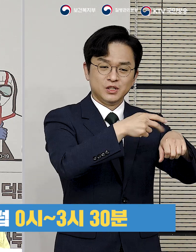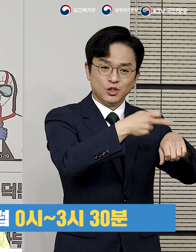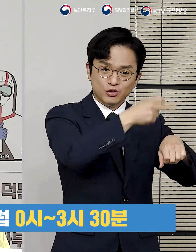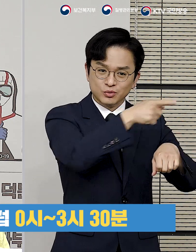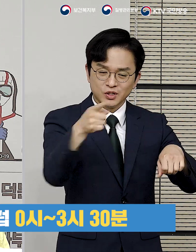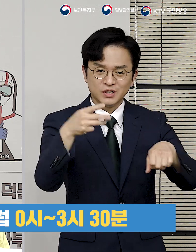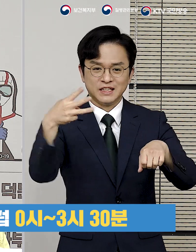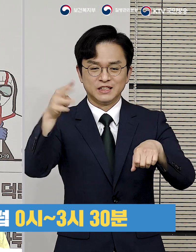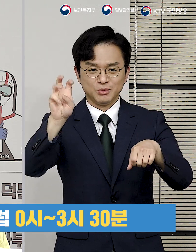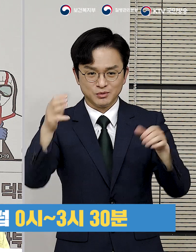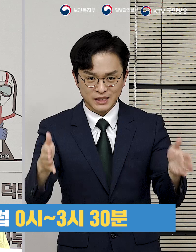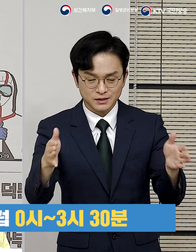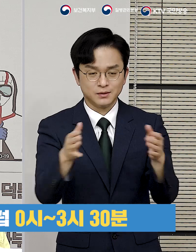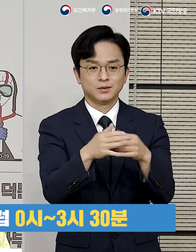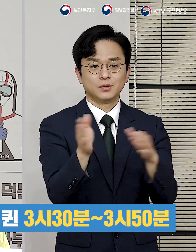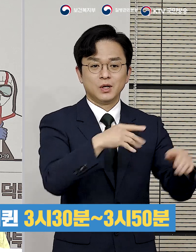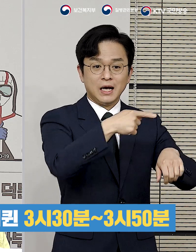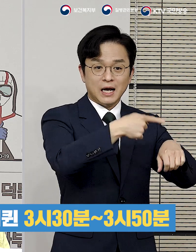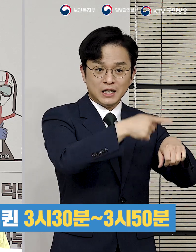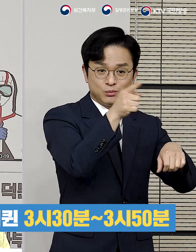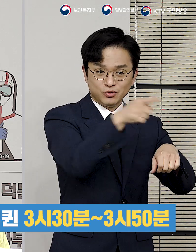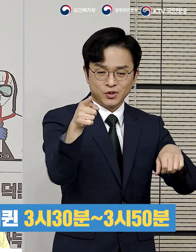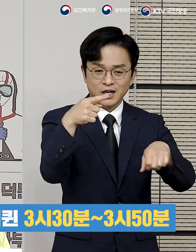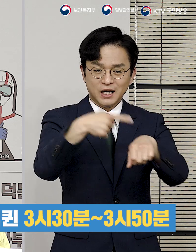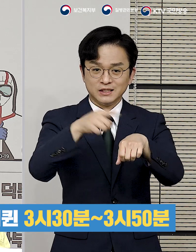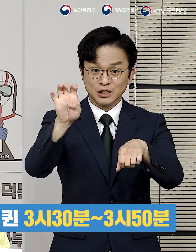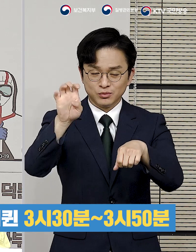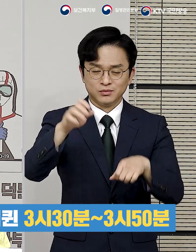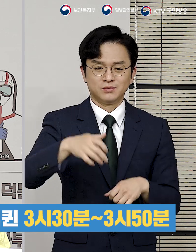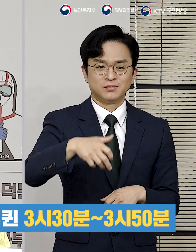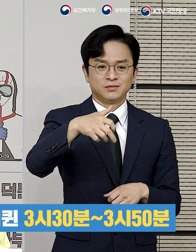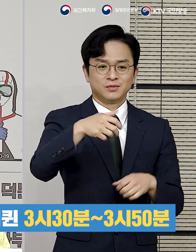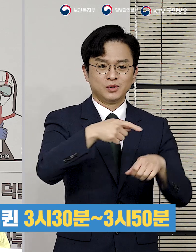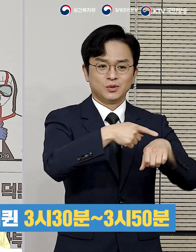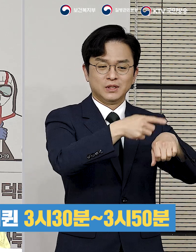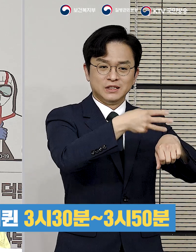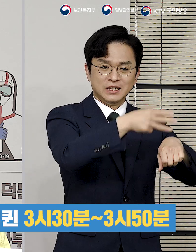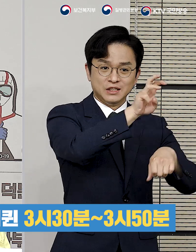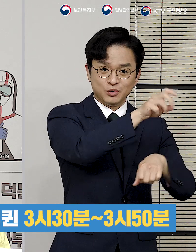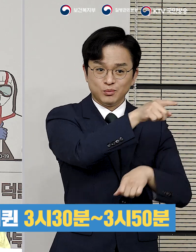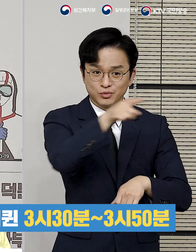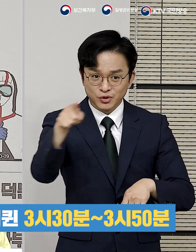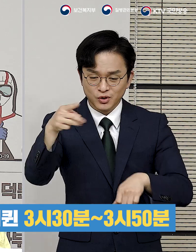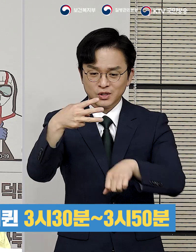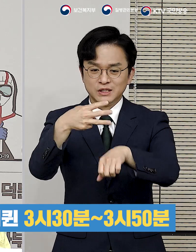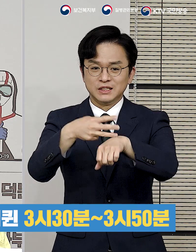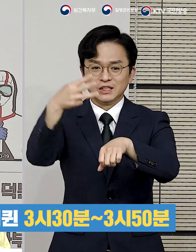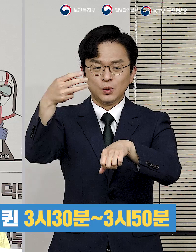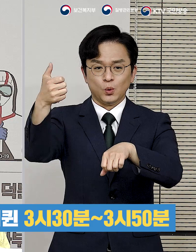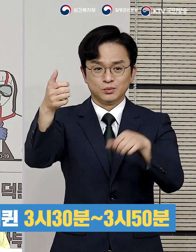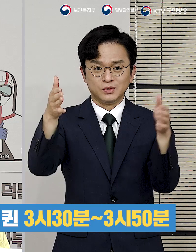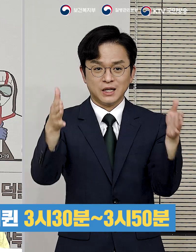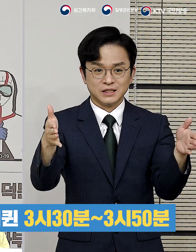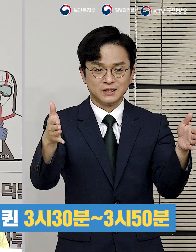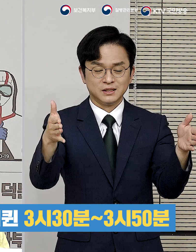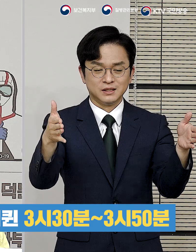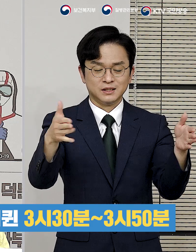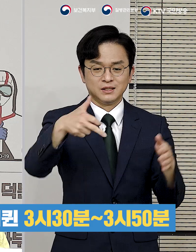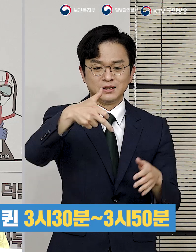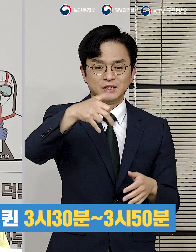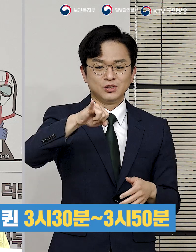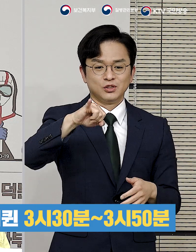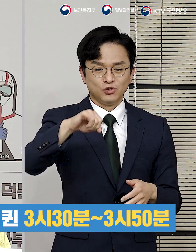0시부터 3시 30분까지, 트렁크 클럽을 1시부터 1시 40분까지, 클럽